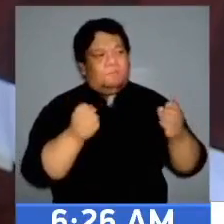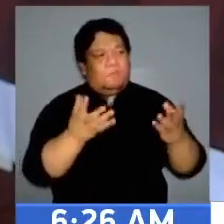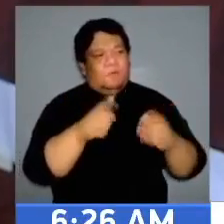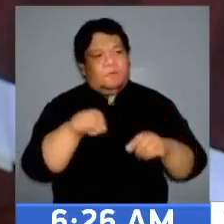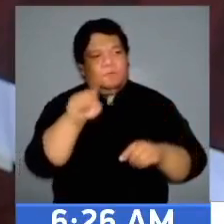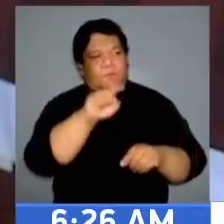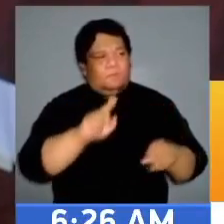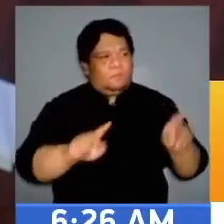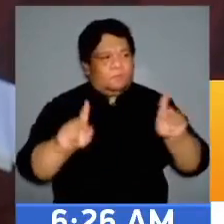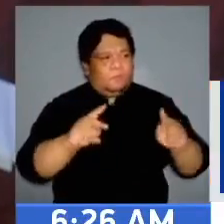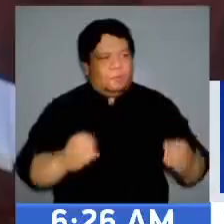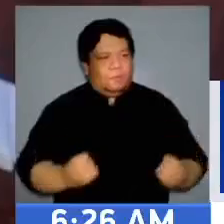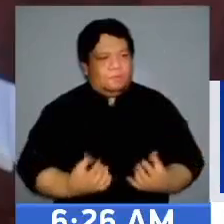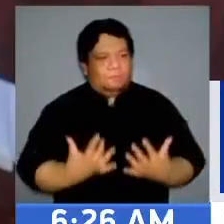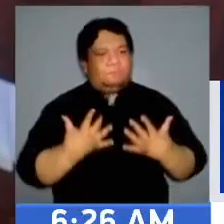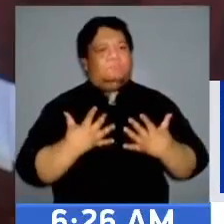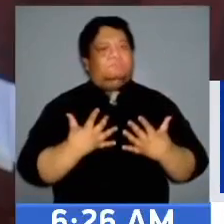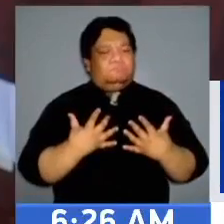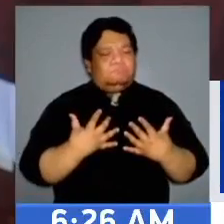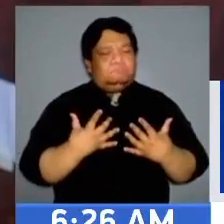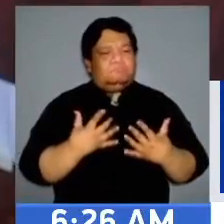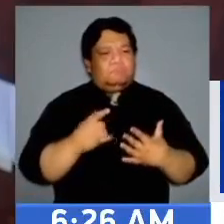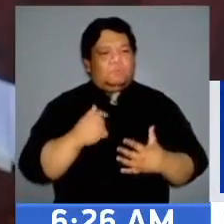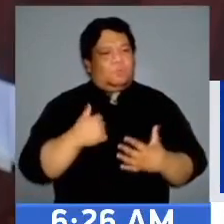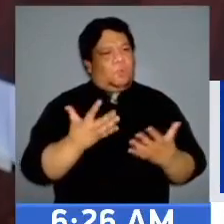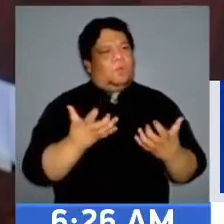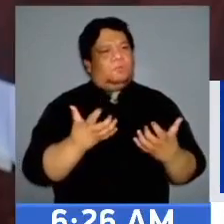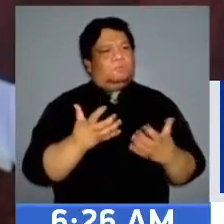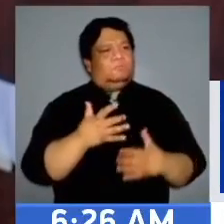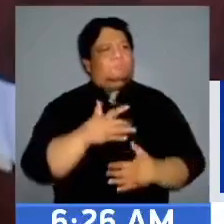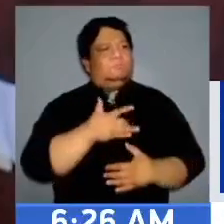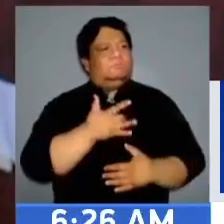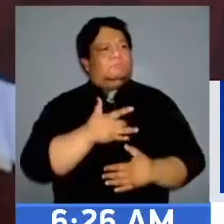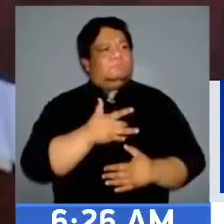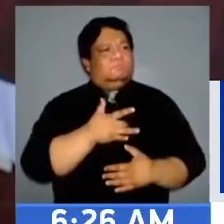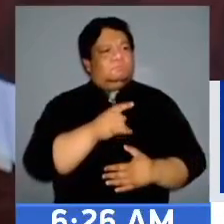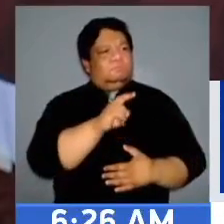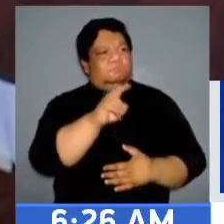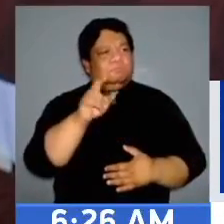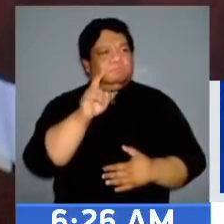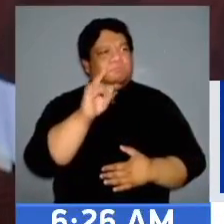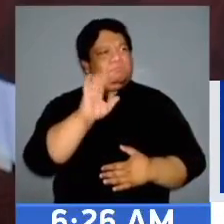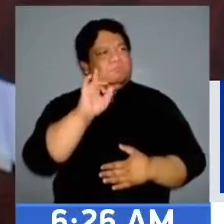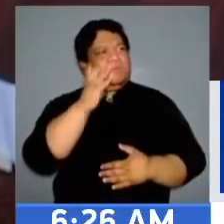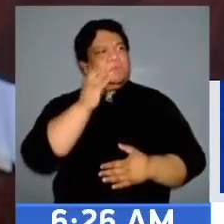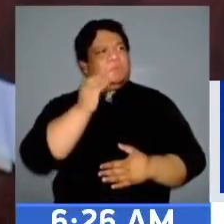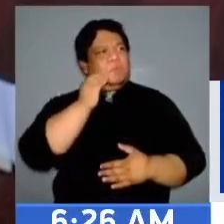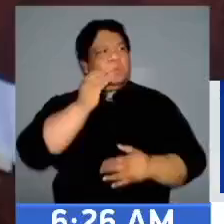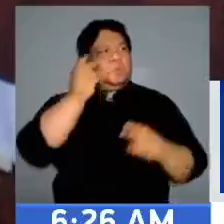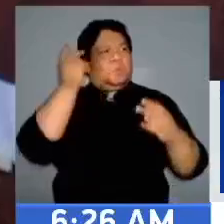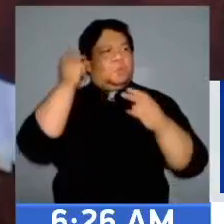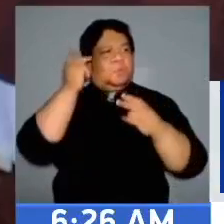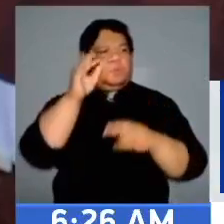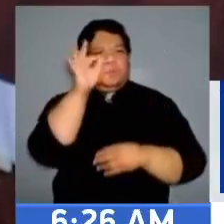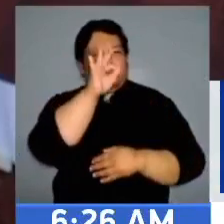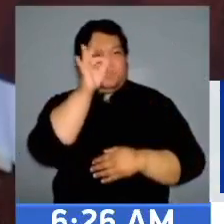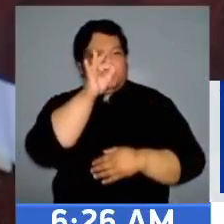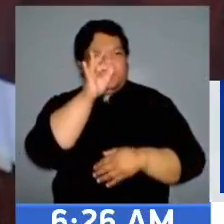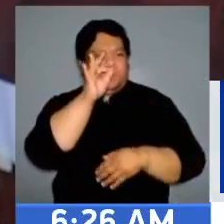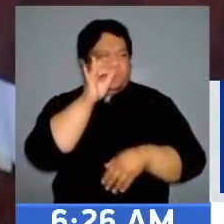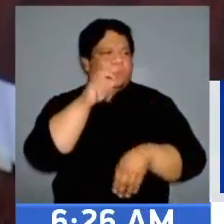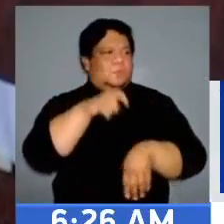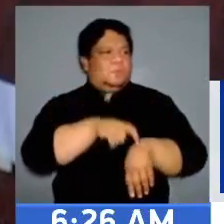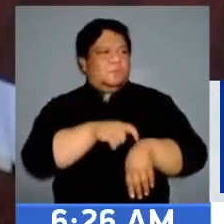At gusto kong maramdaman yung struggle noon ng mga Pilipino, kung paano nila nalagpasan